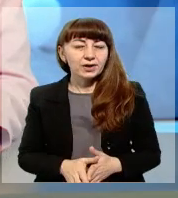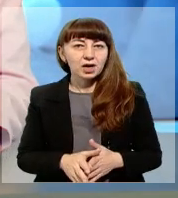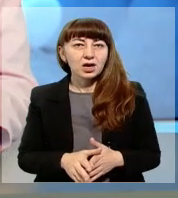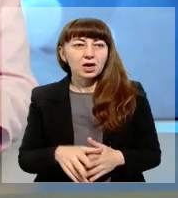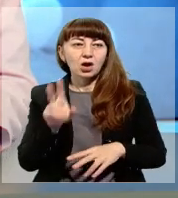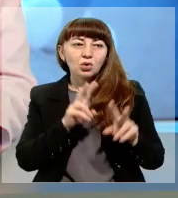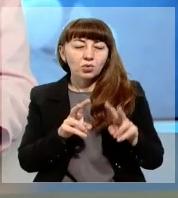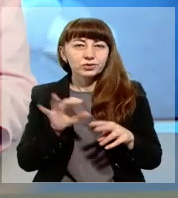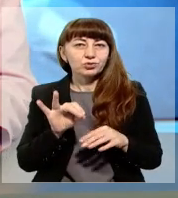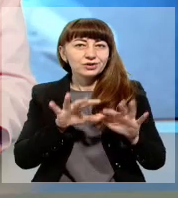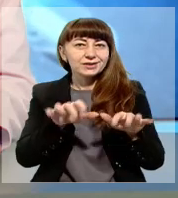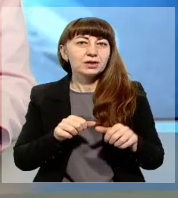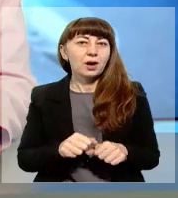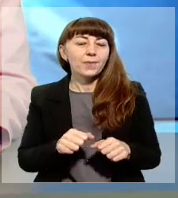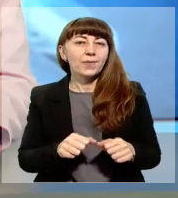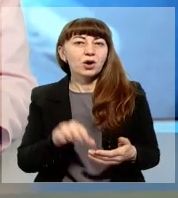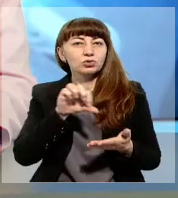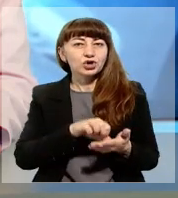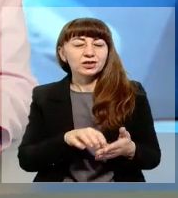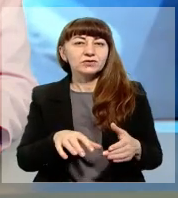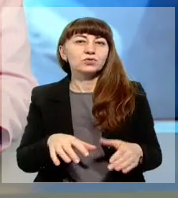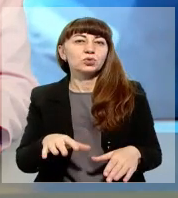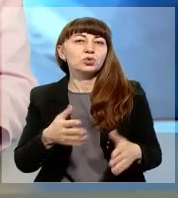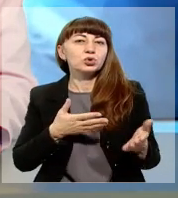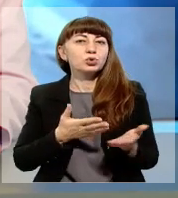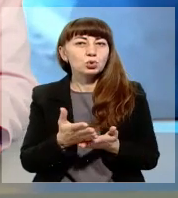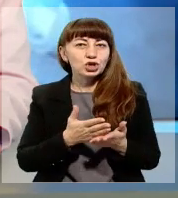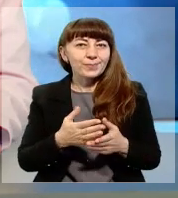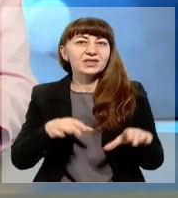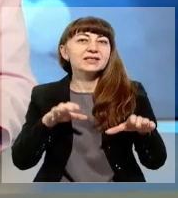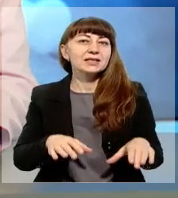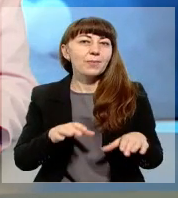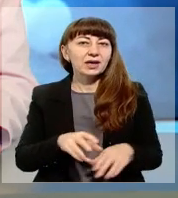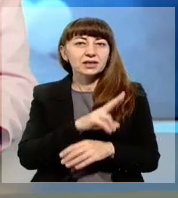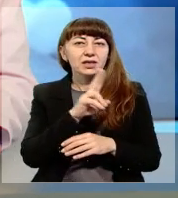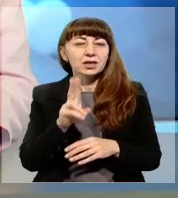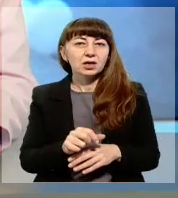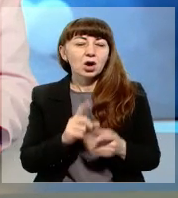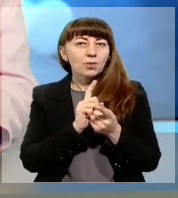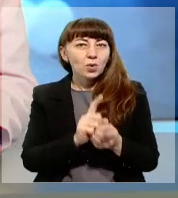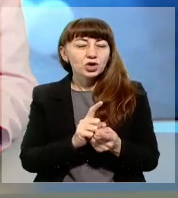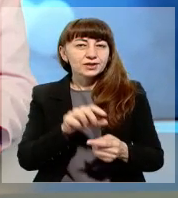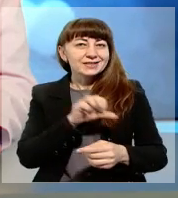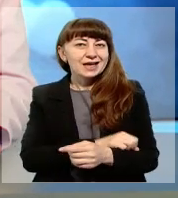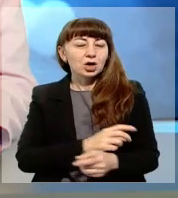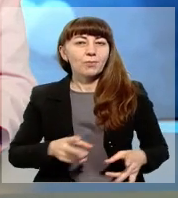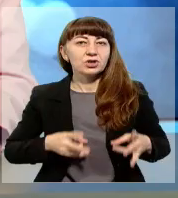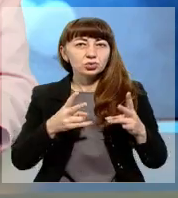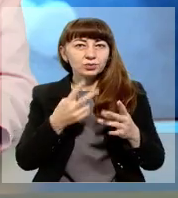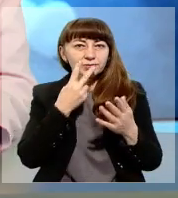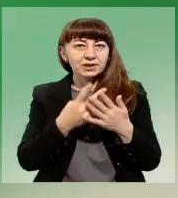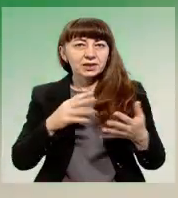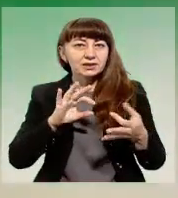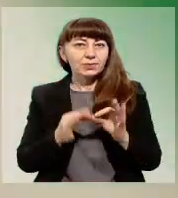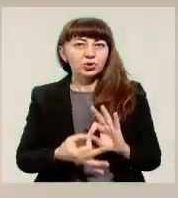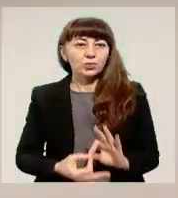к обыску и изъятию привлекают служебных собак. Подробнее о том, как в регионе борются с наркопреступностью, в сюжете моих коллег.